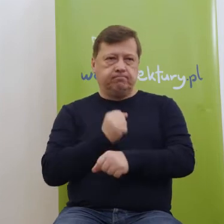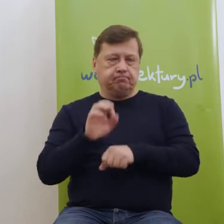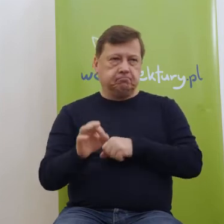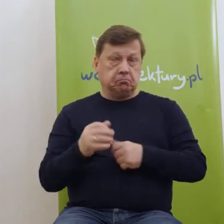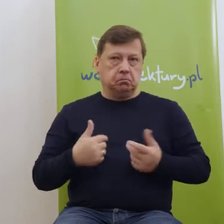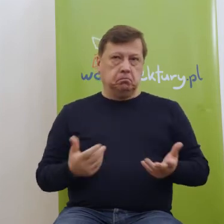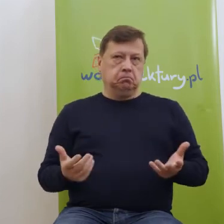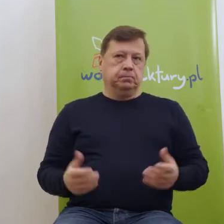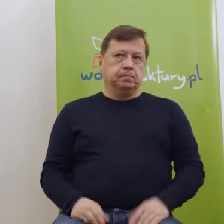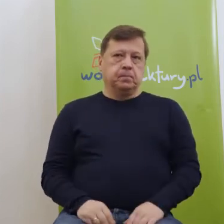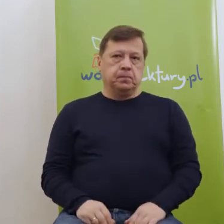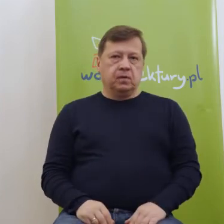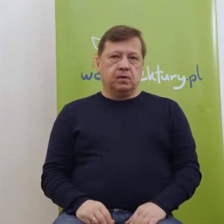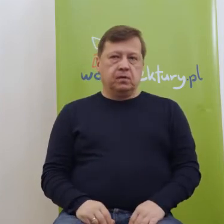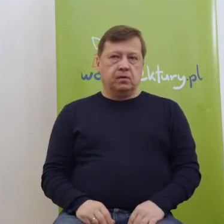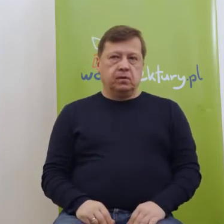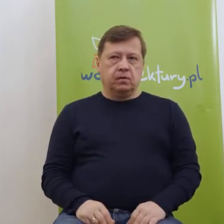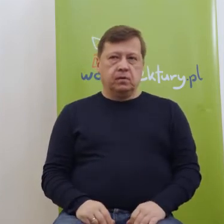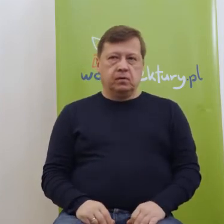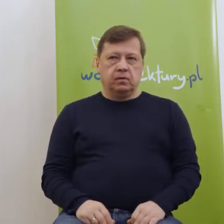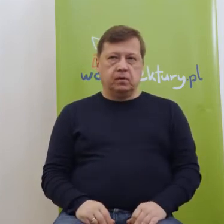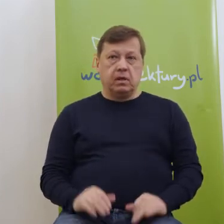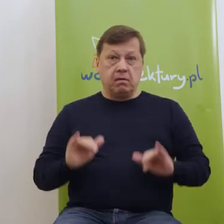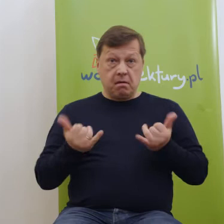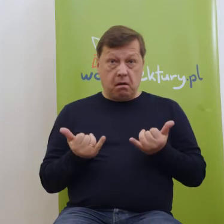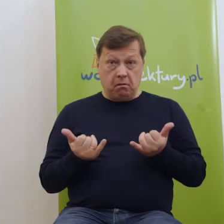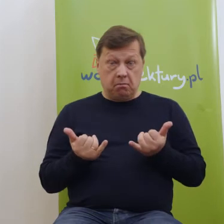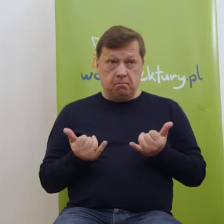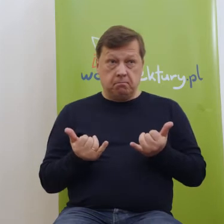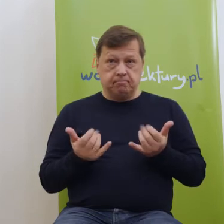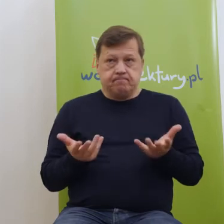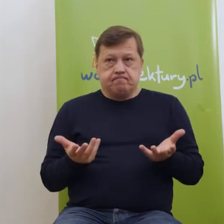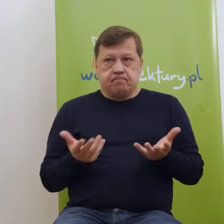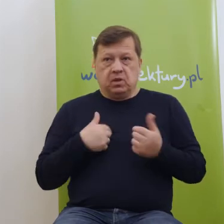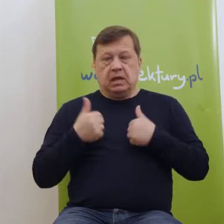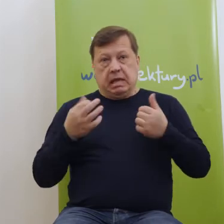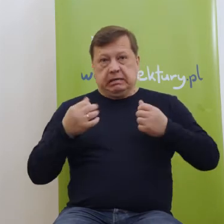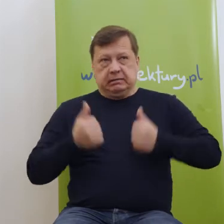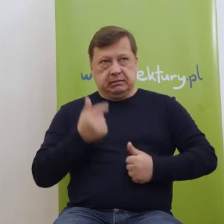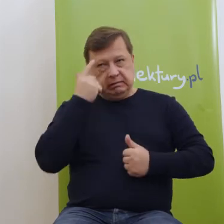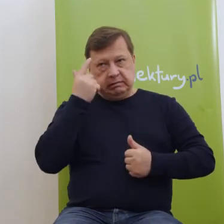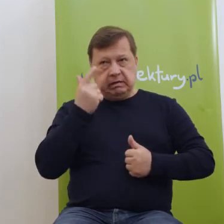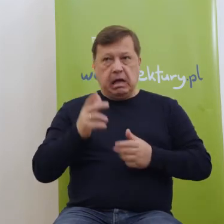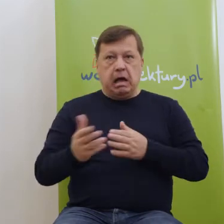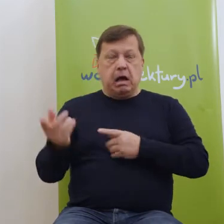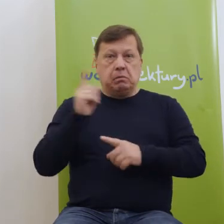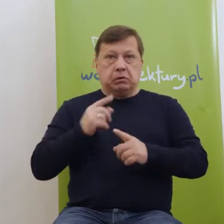Ja zrobiłam to, co teraz, czyli tak na chwilę się zatrzymałam, bo w ogóle do głowy mi coś takiego nie przyszło wcześniej, ale potem pomyślałam sobie, kurczę, ona